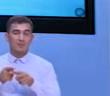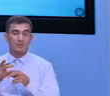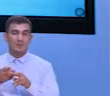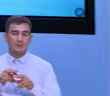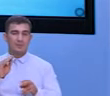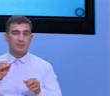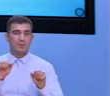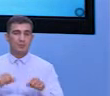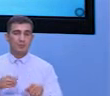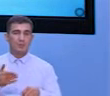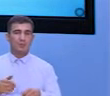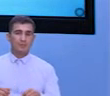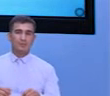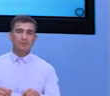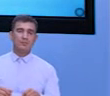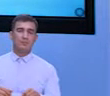qo'yish mumkin ekan.